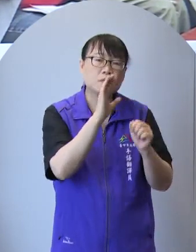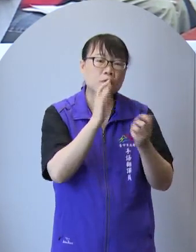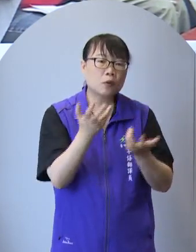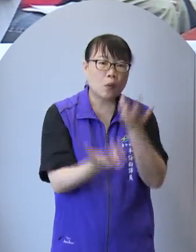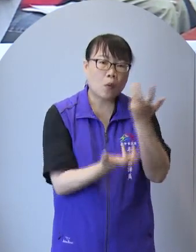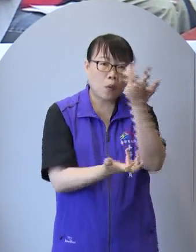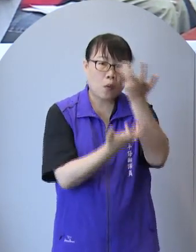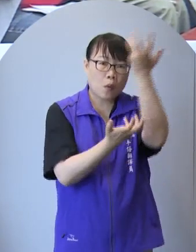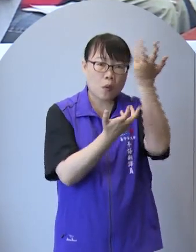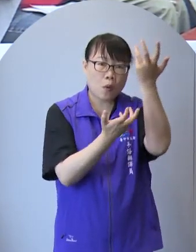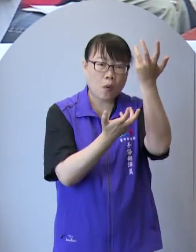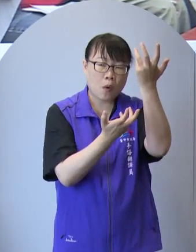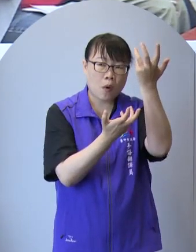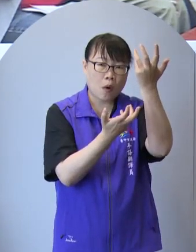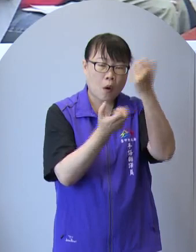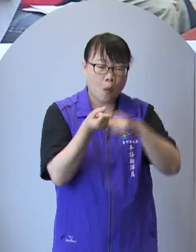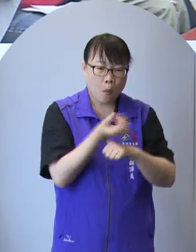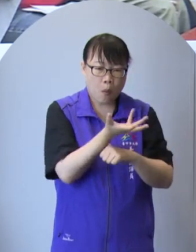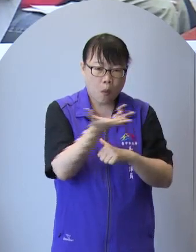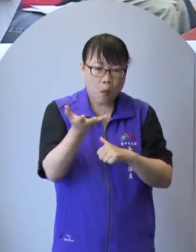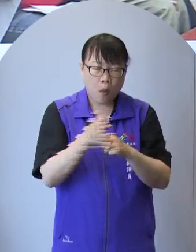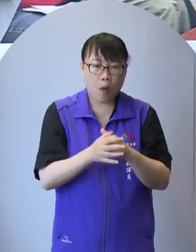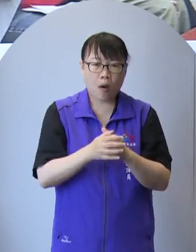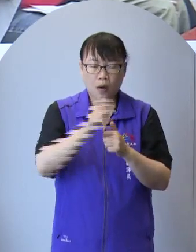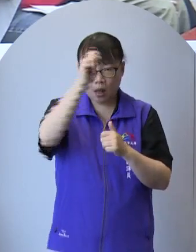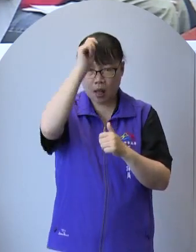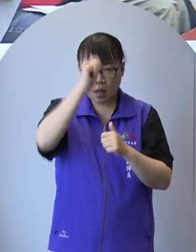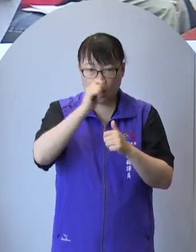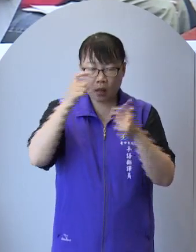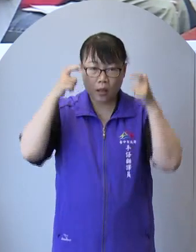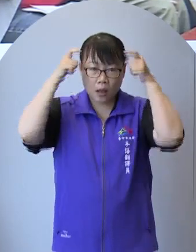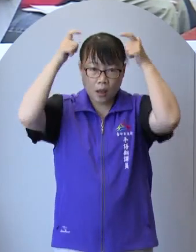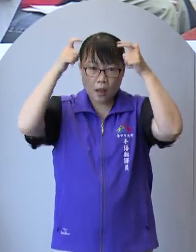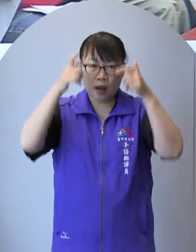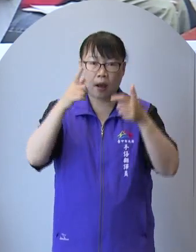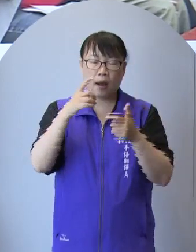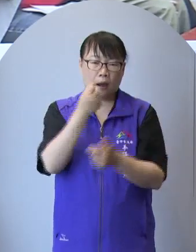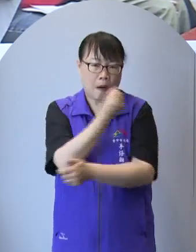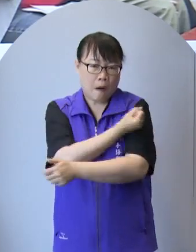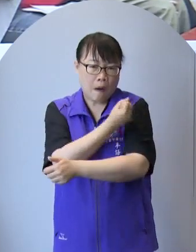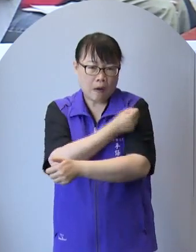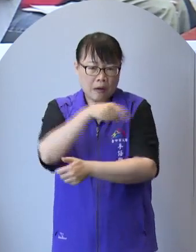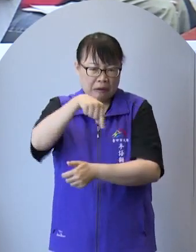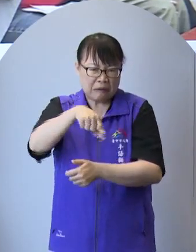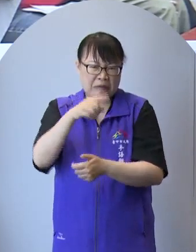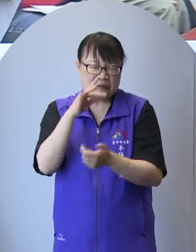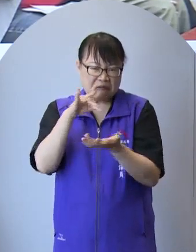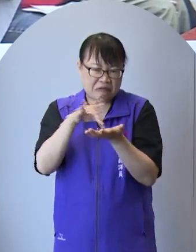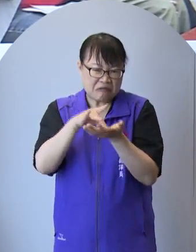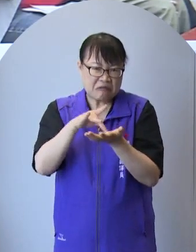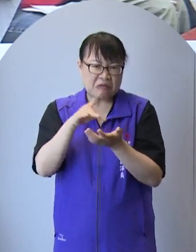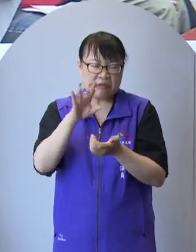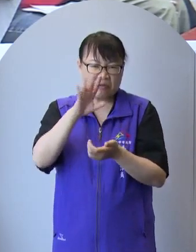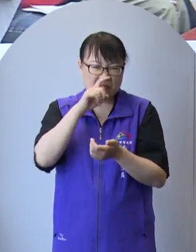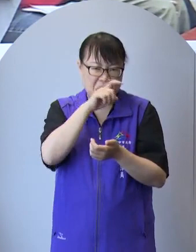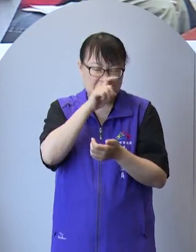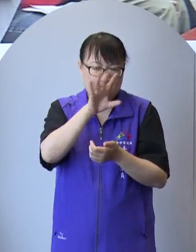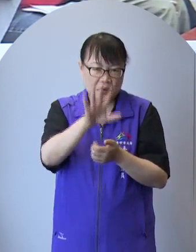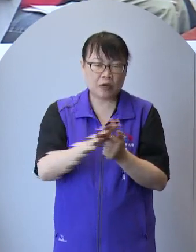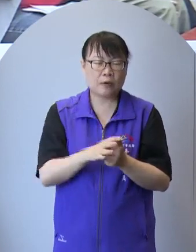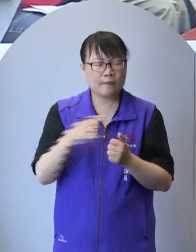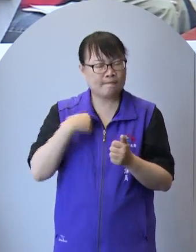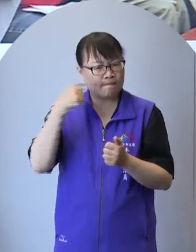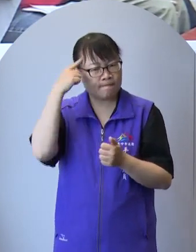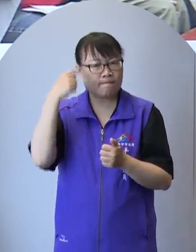过程比较容易产生代号星或者 HCL， 所以这个部分呢、啊，在我们国内的管理啊，优先都